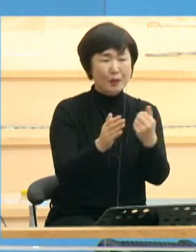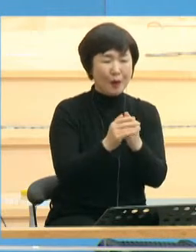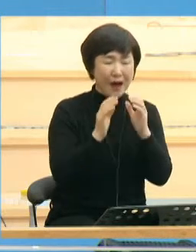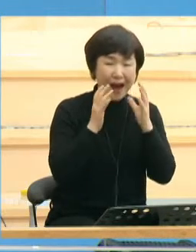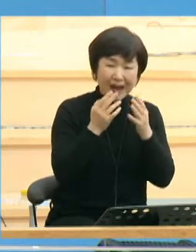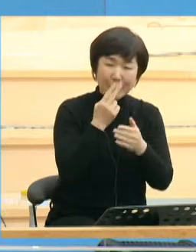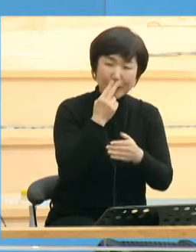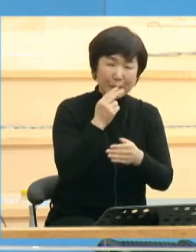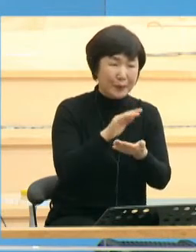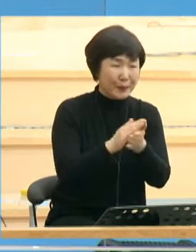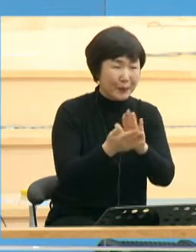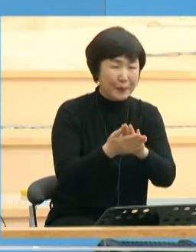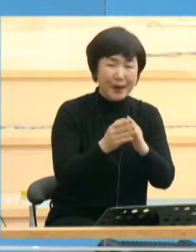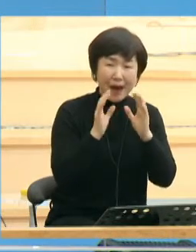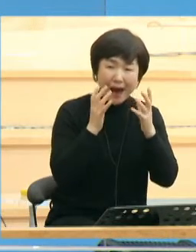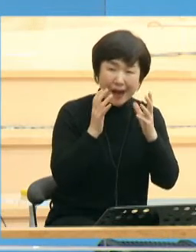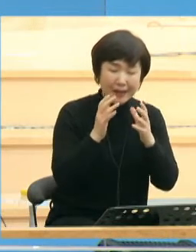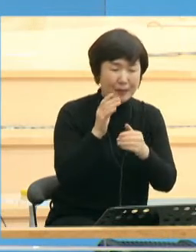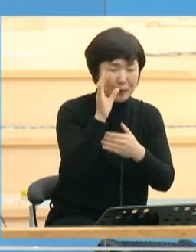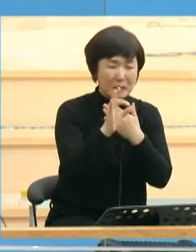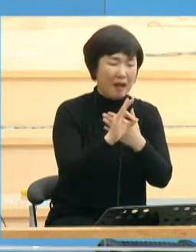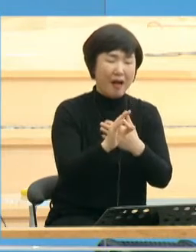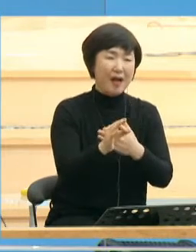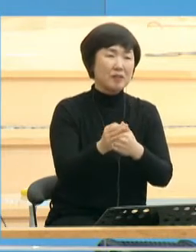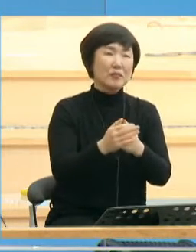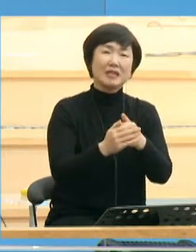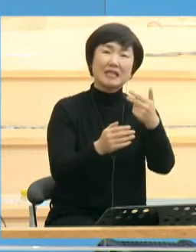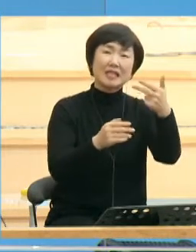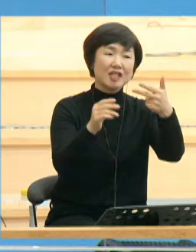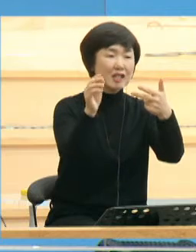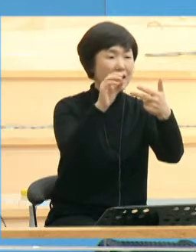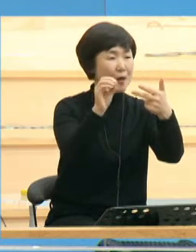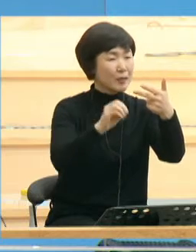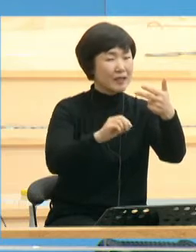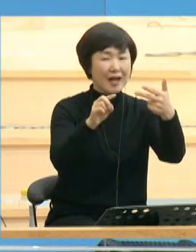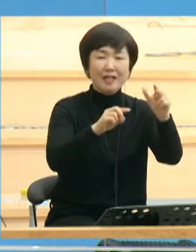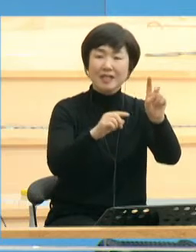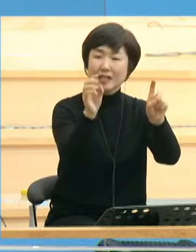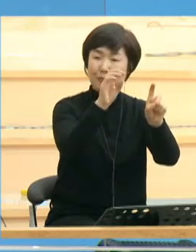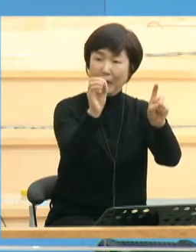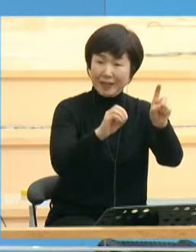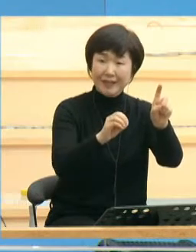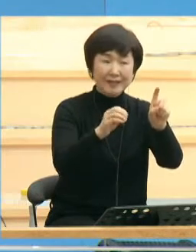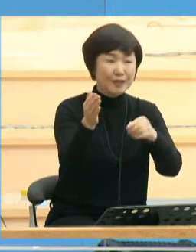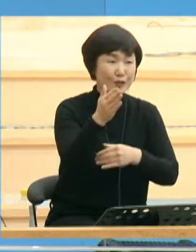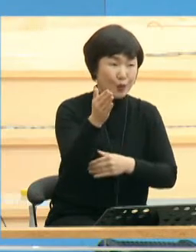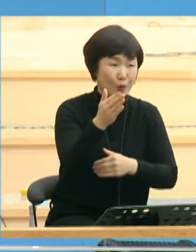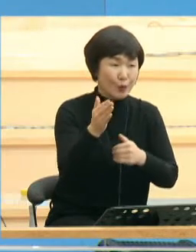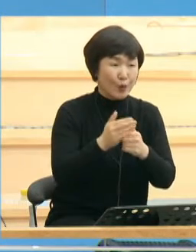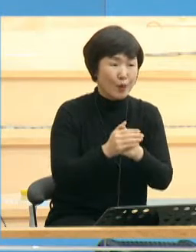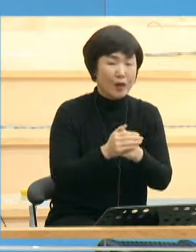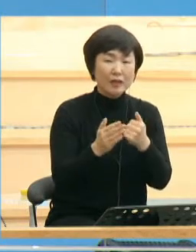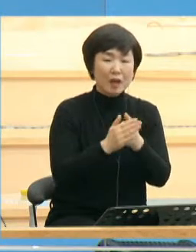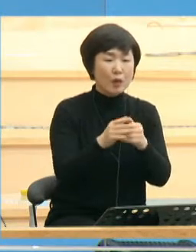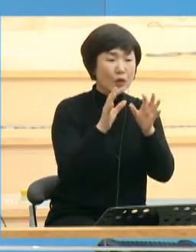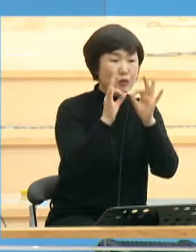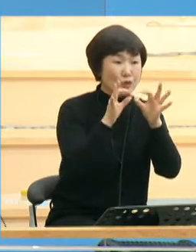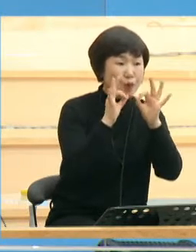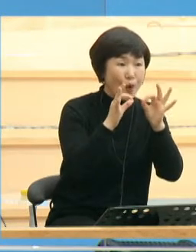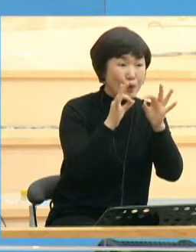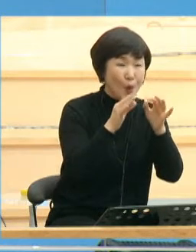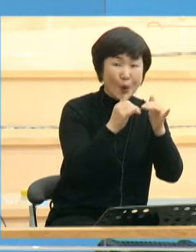아동 영유 와 이런 경우에 조금 높습니다 칠레산 10% 내외 그러니까 무슨 얘기냐 선교지 가